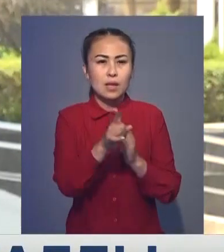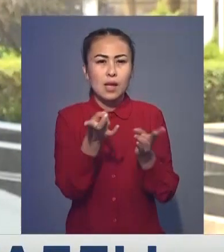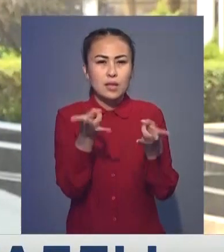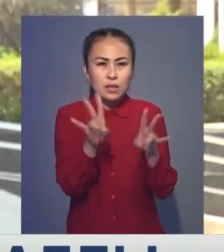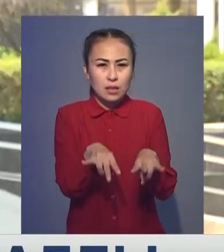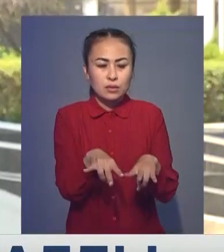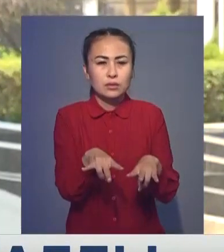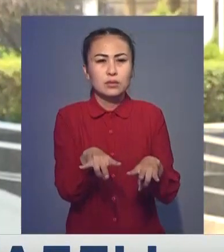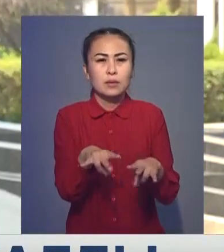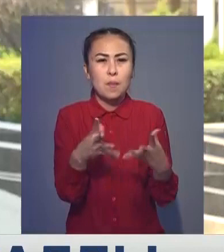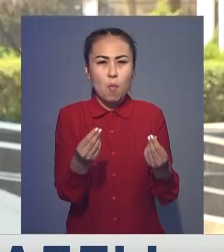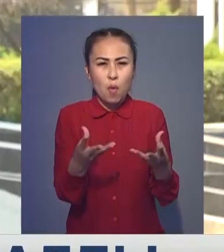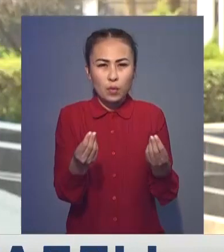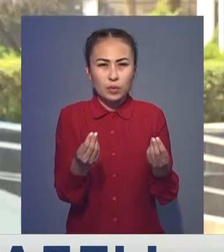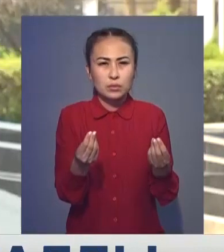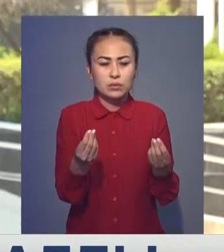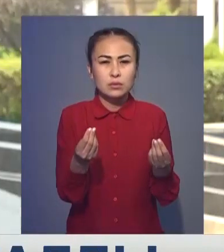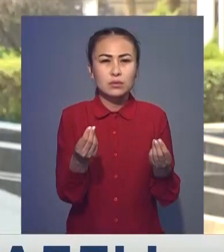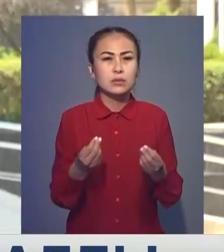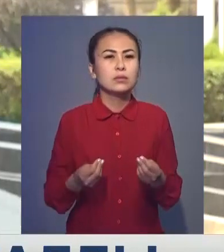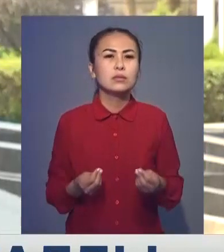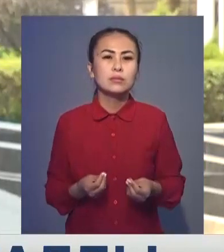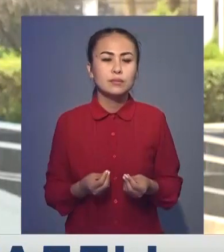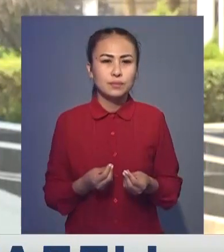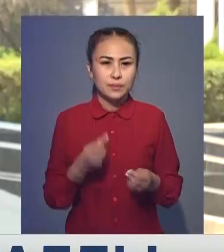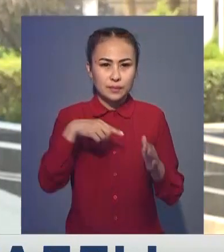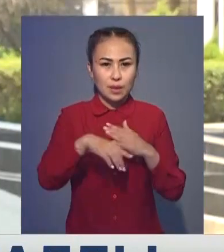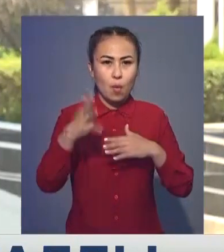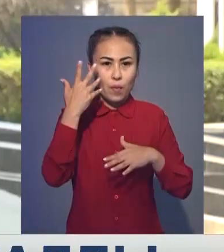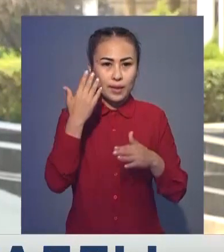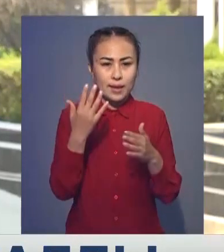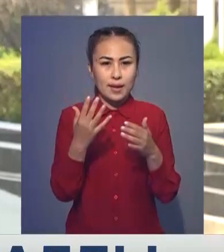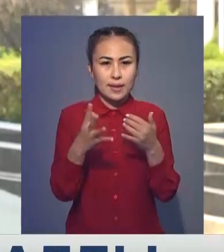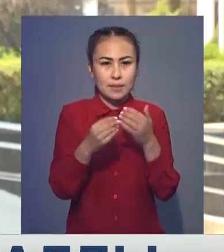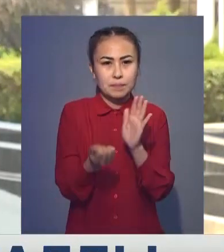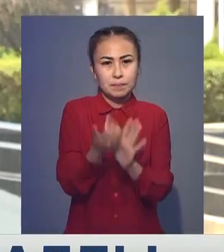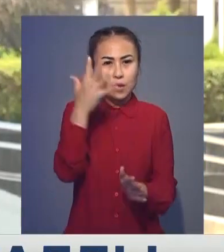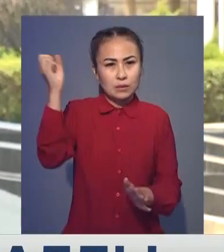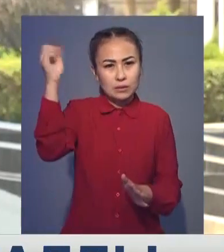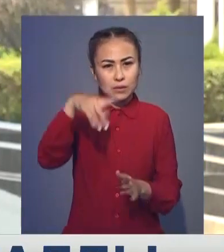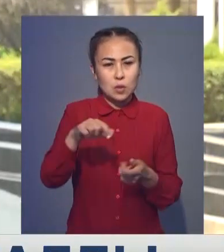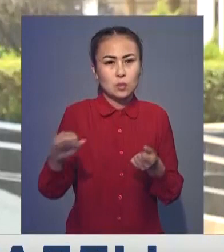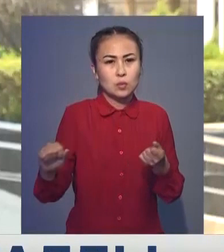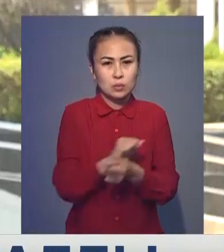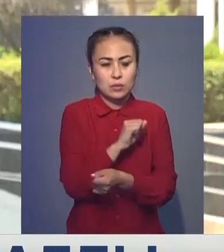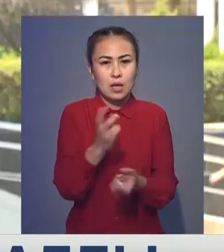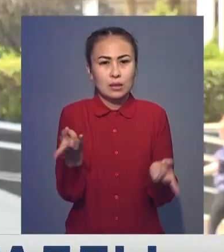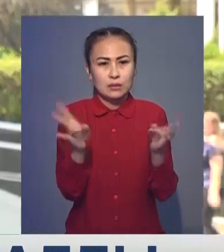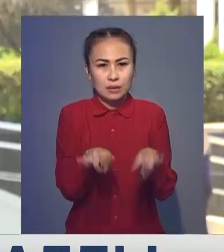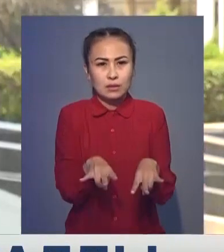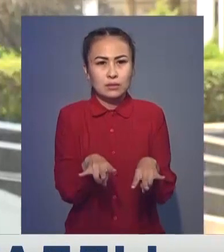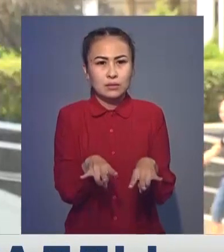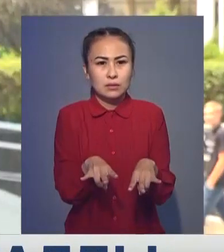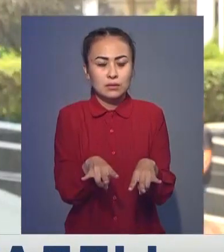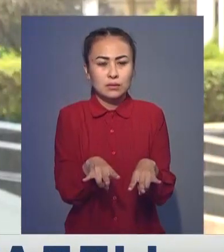жаңағы ылғал жерде орналасқан, оны жаңағы жердің бетіне шығарса, ол күннің сәулесімен күйіп, сол жаңағы